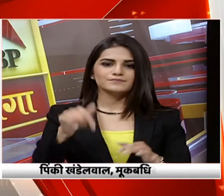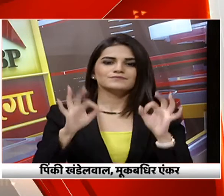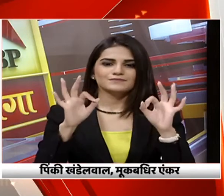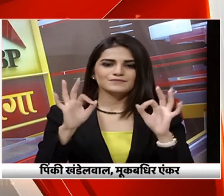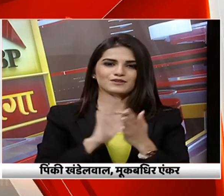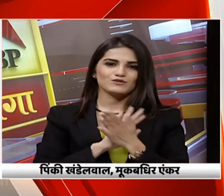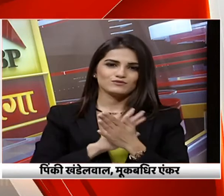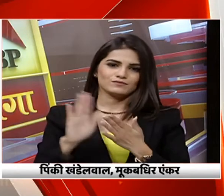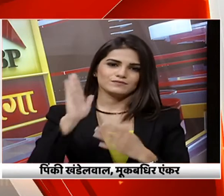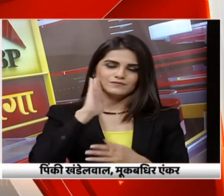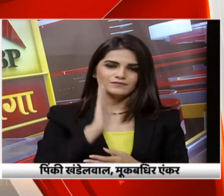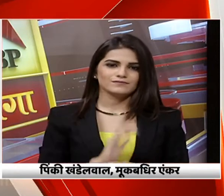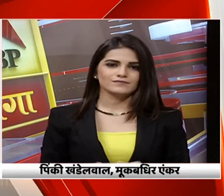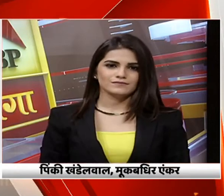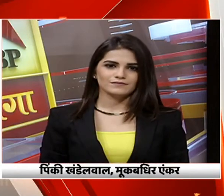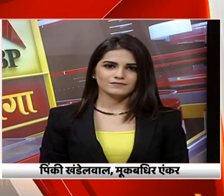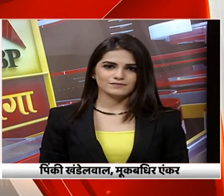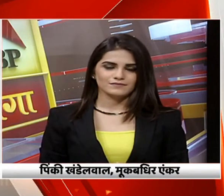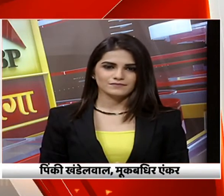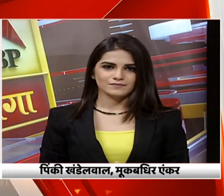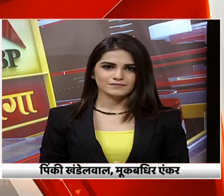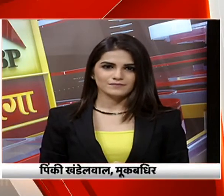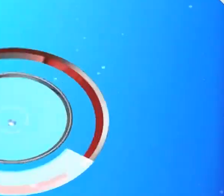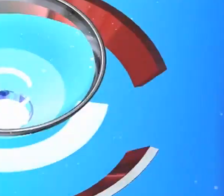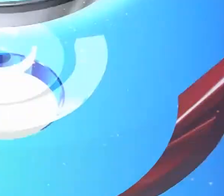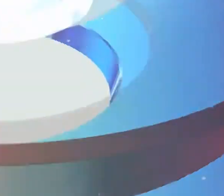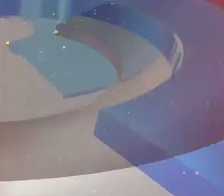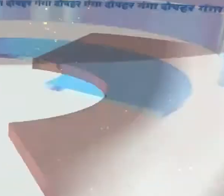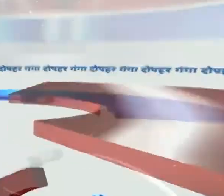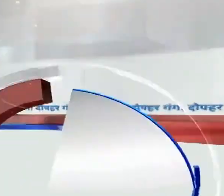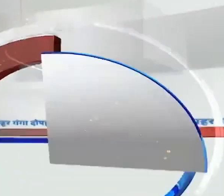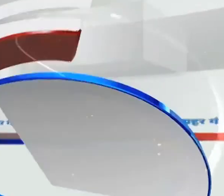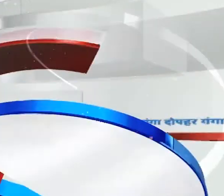है और इस व्रत में फैला लेता है अजय को